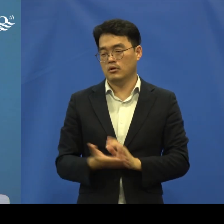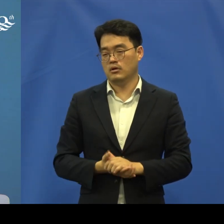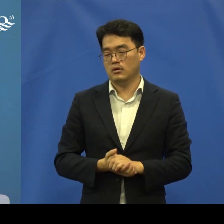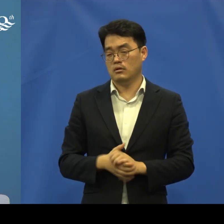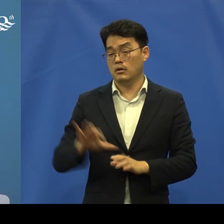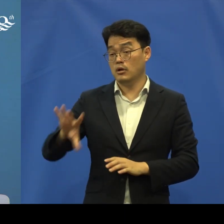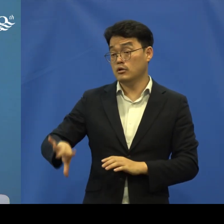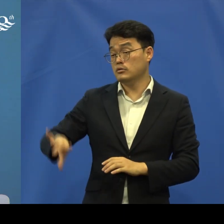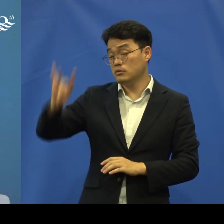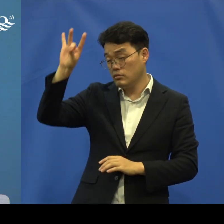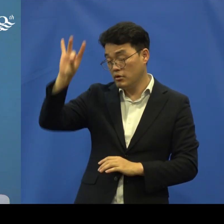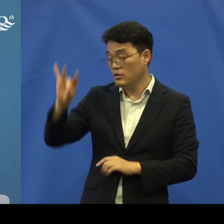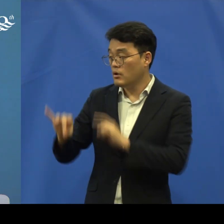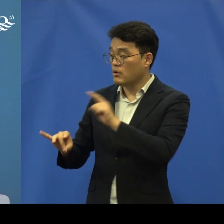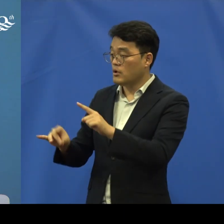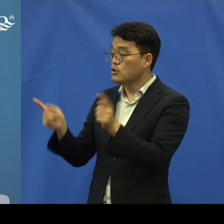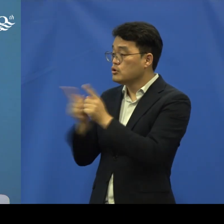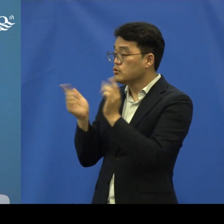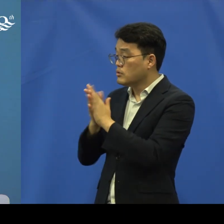기정사실이 되어버려요.